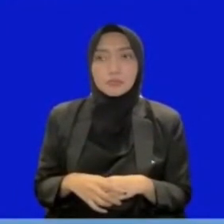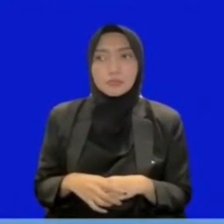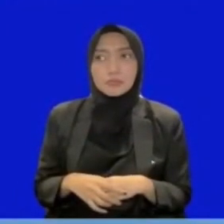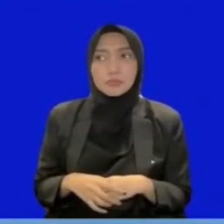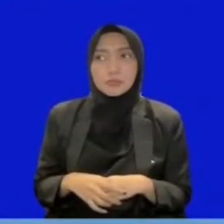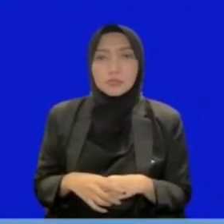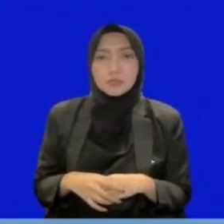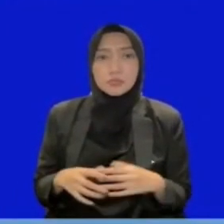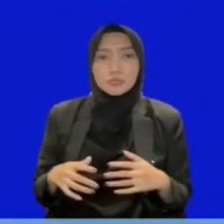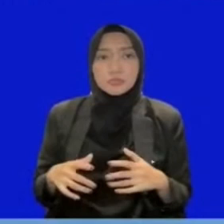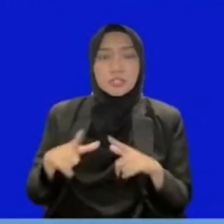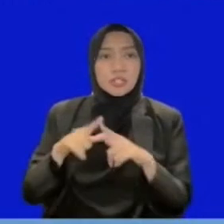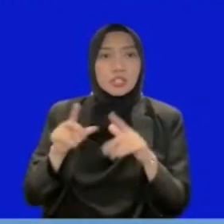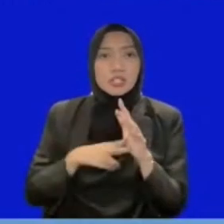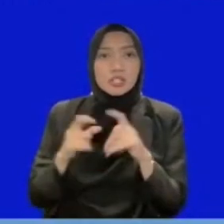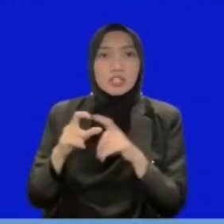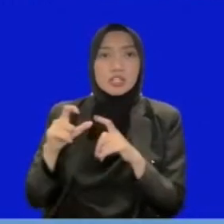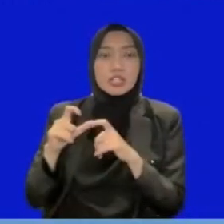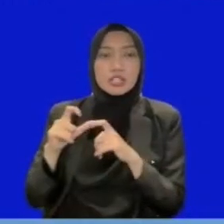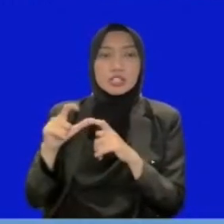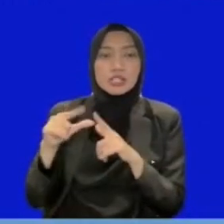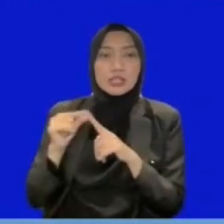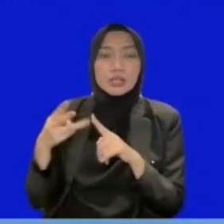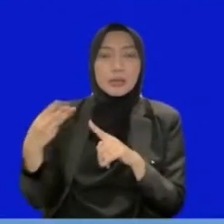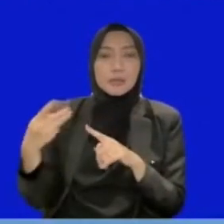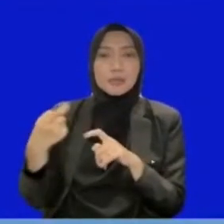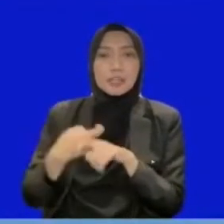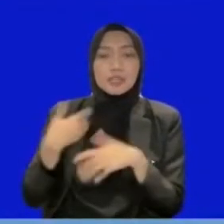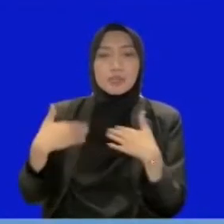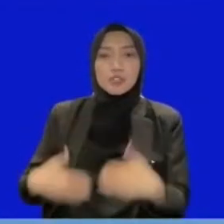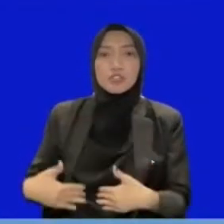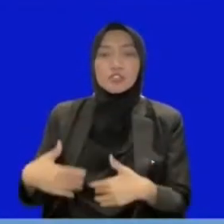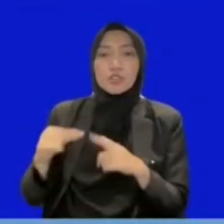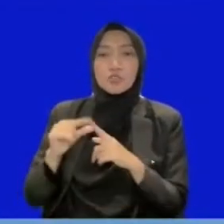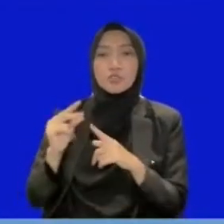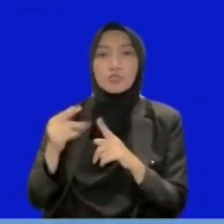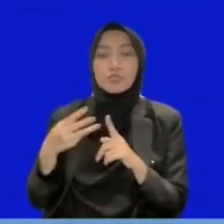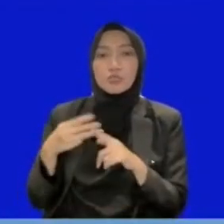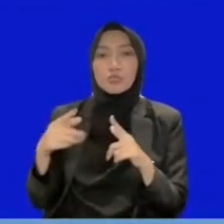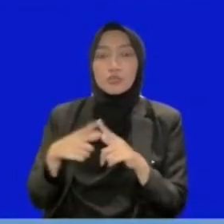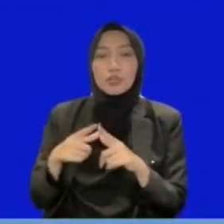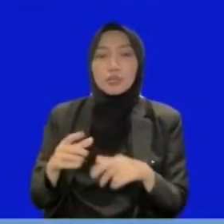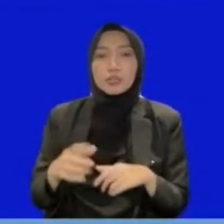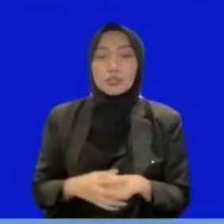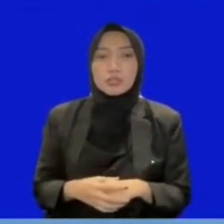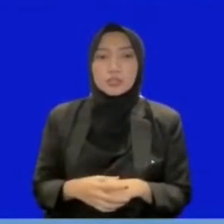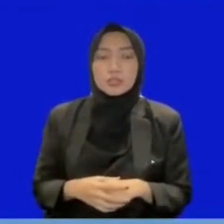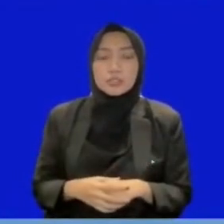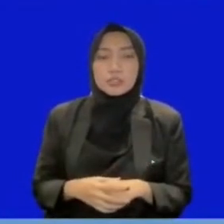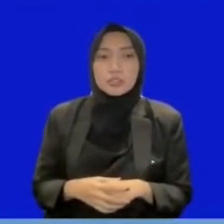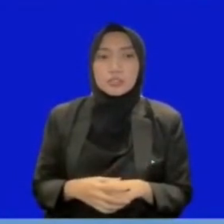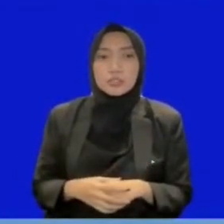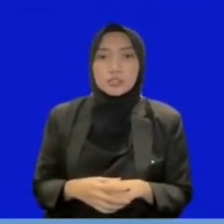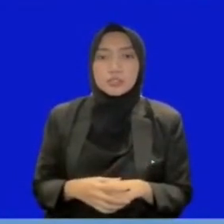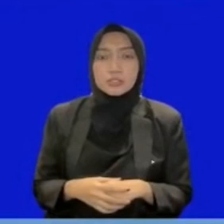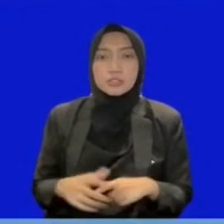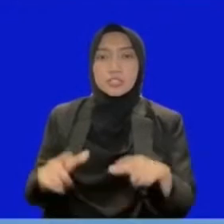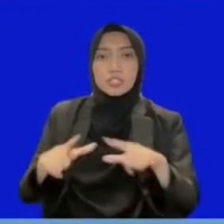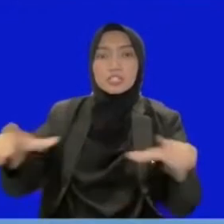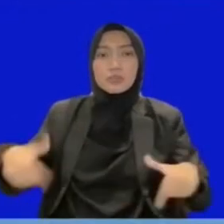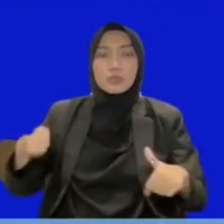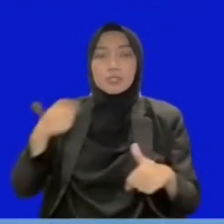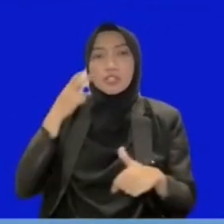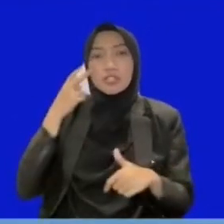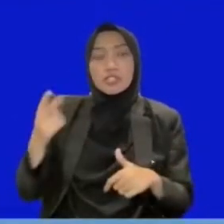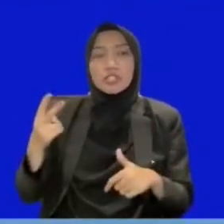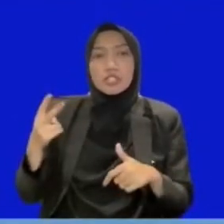adalah landscape dari situs manusia purba Sangiran itu sendiri gitu. Jadi landscape-nya mungkin bisa dilihat di